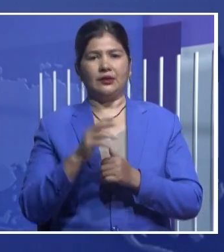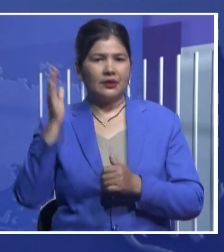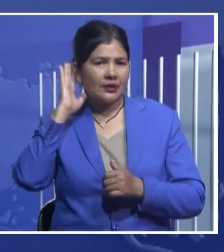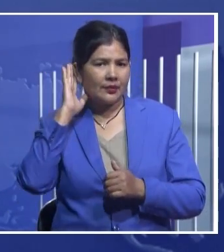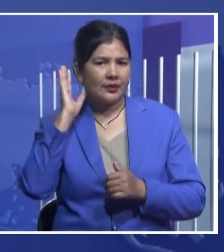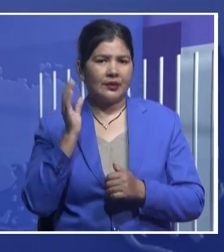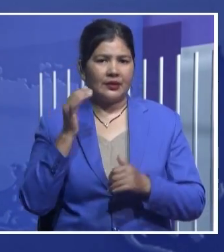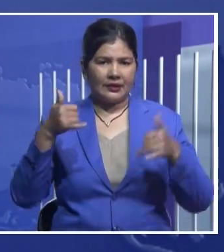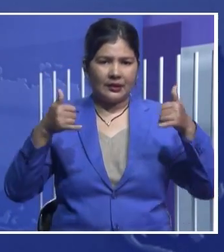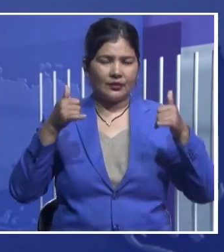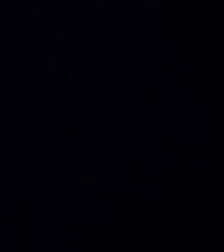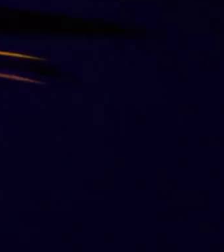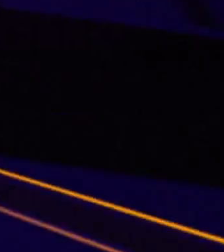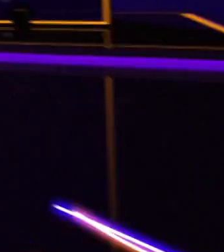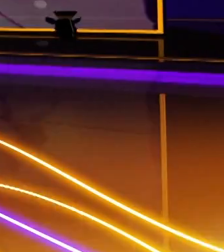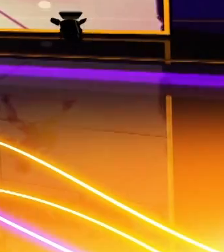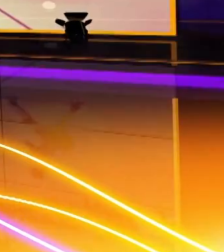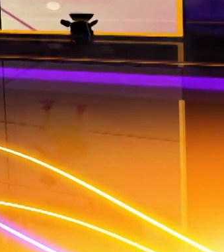समाचारमा अब खेलकुद समाचार।